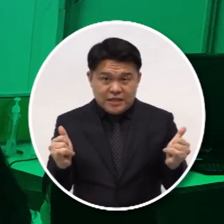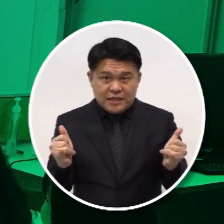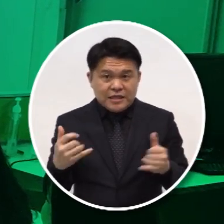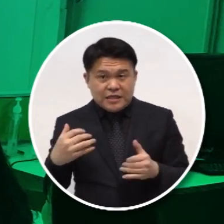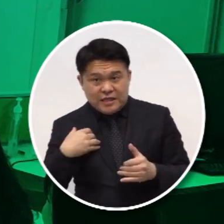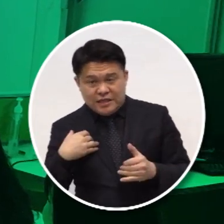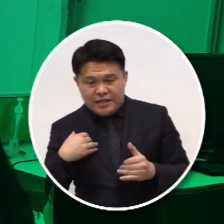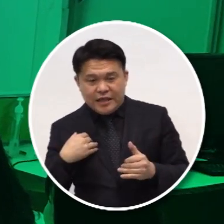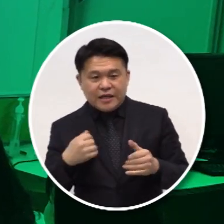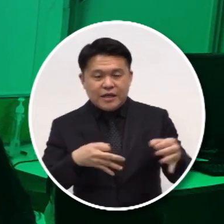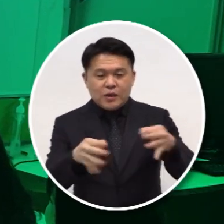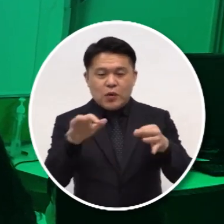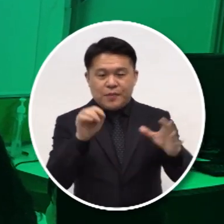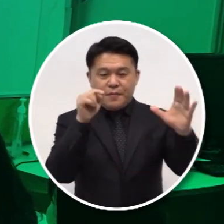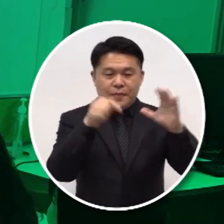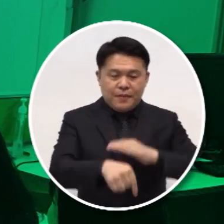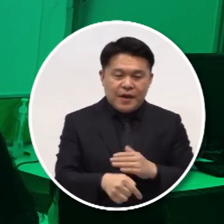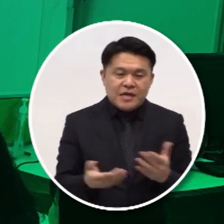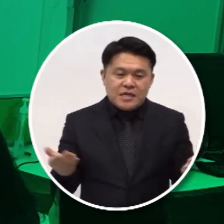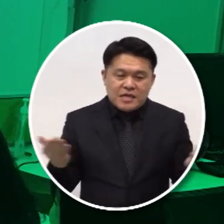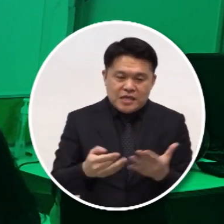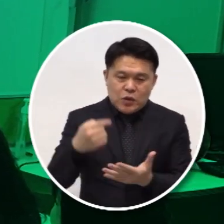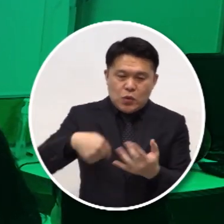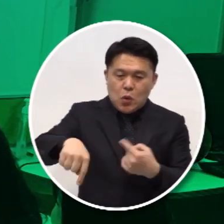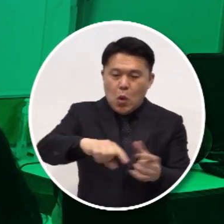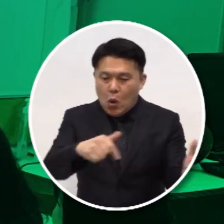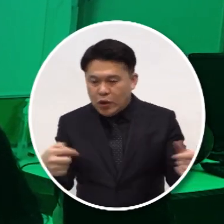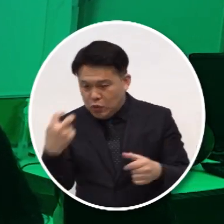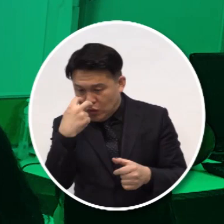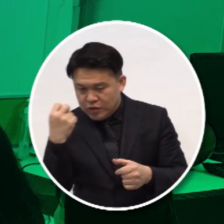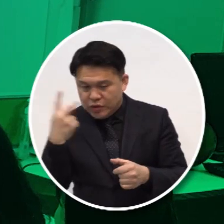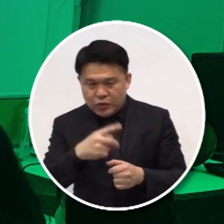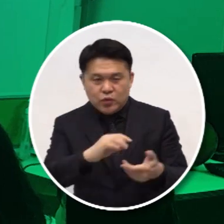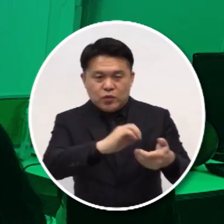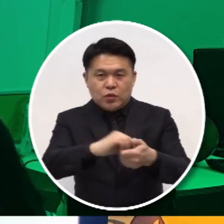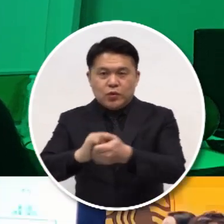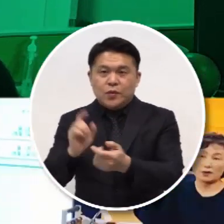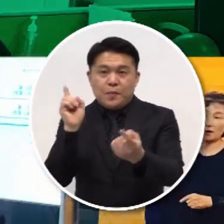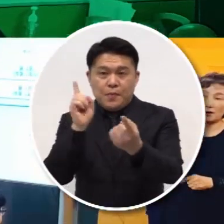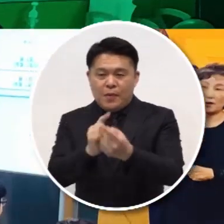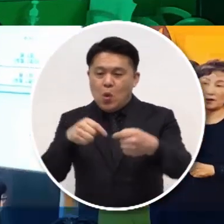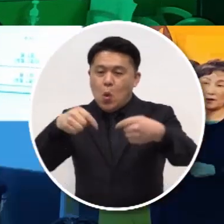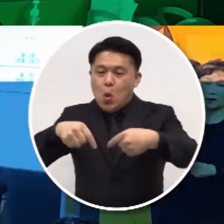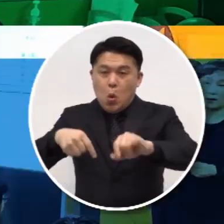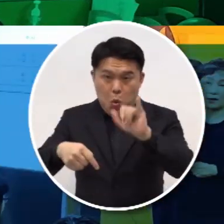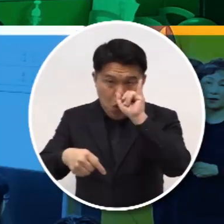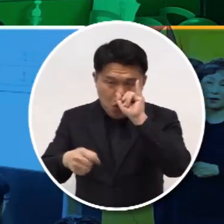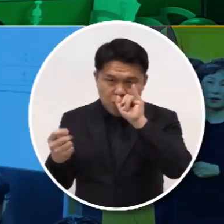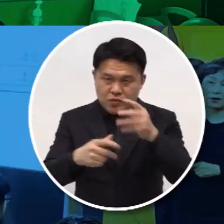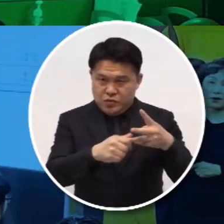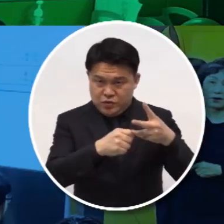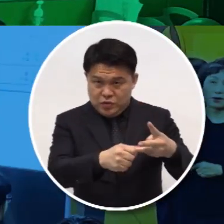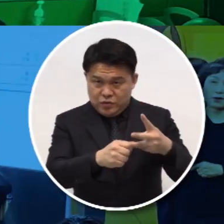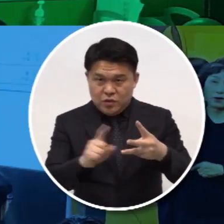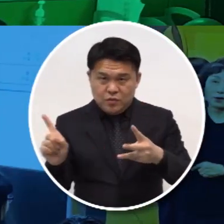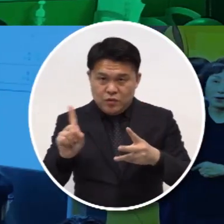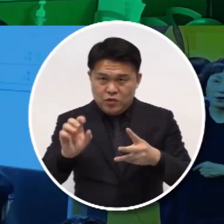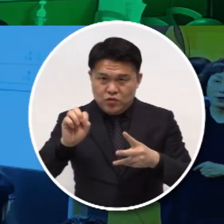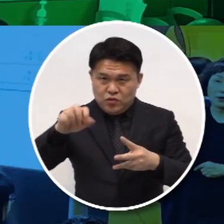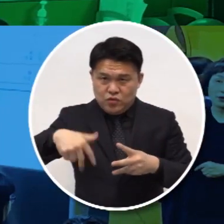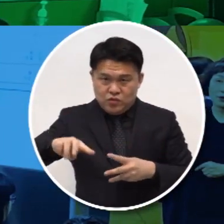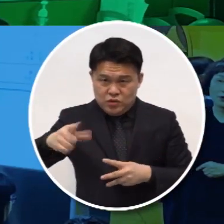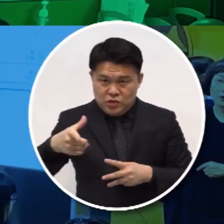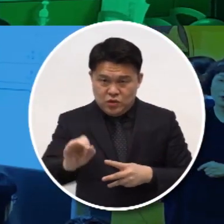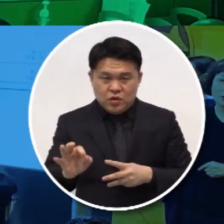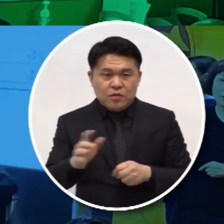담당자가 매장을 방문해 근무와 교육을 관리하고 정기적인 면담을 실시합니다. 마지막, 육성에서는